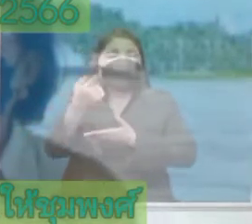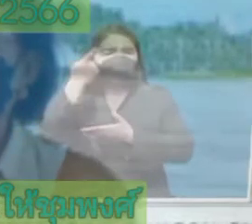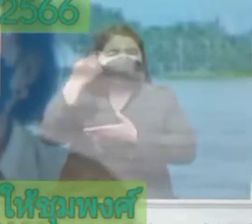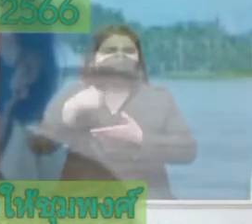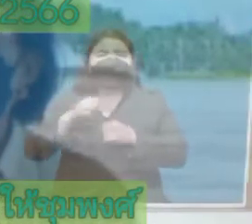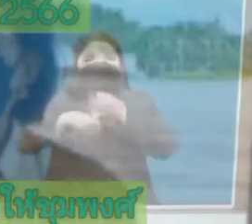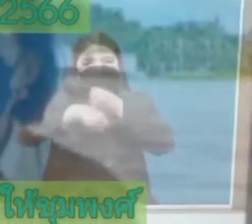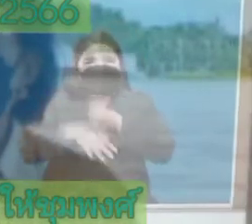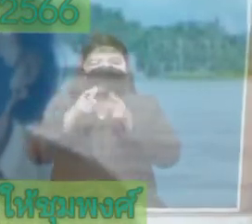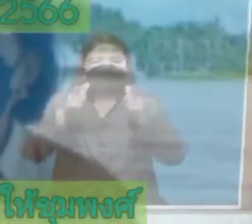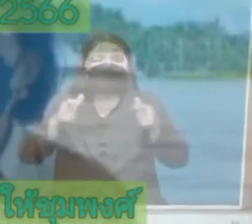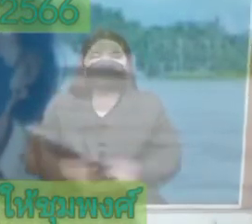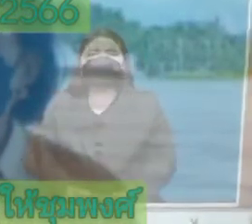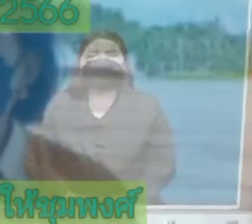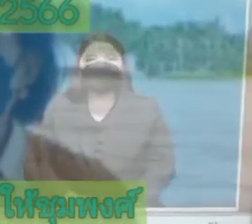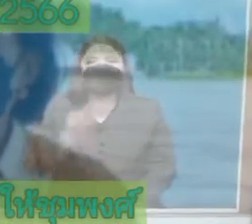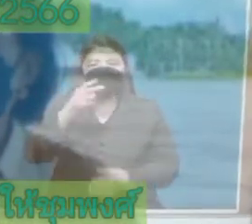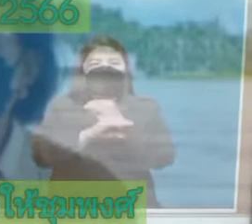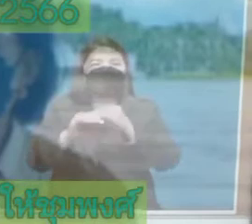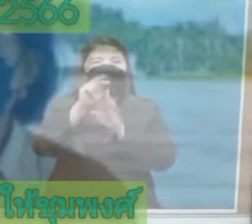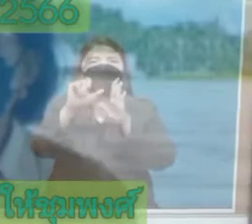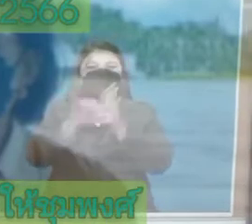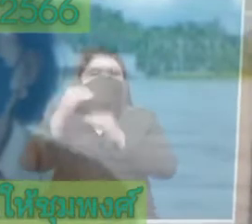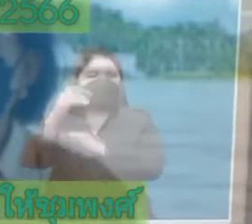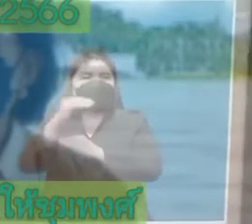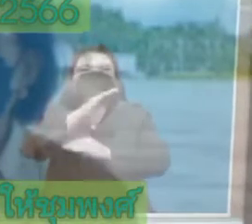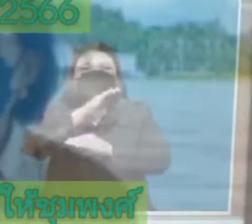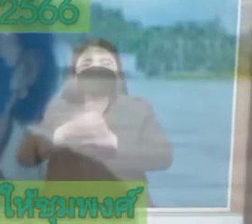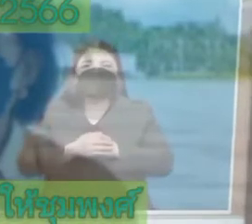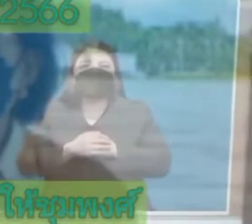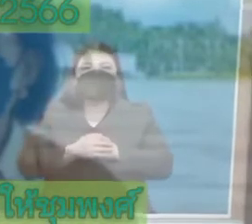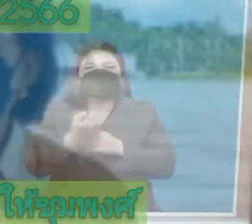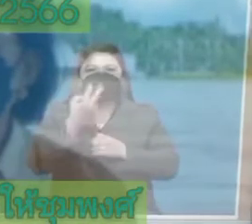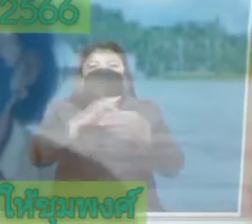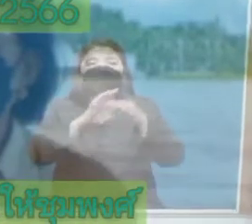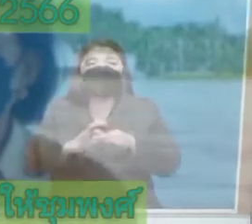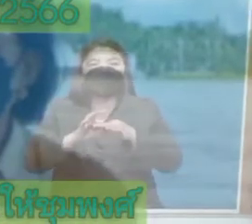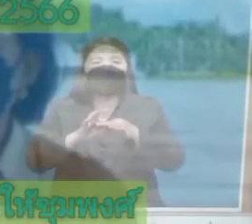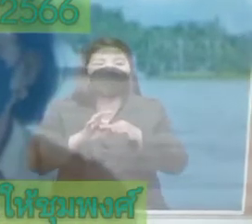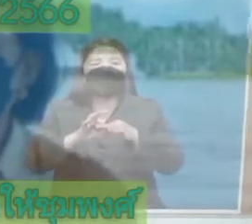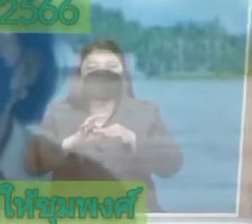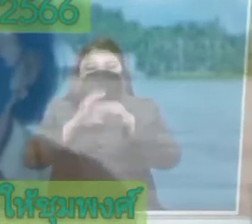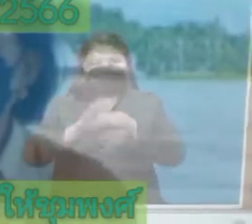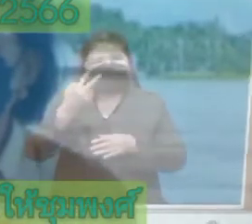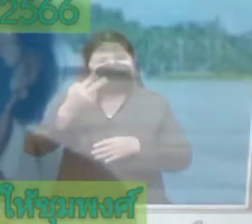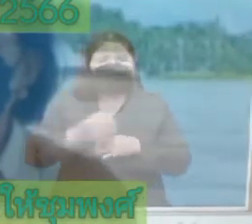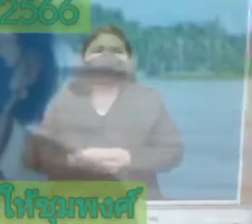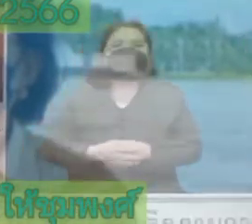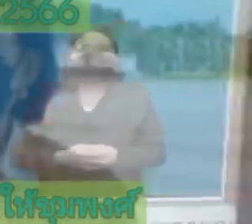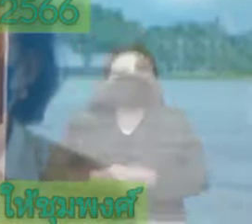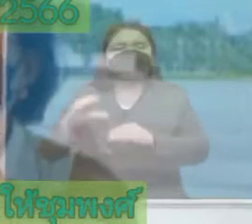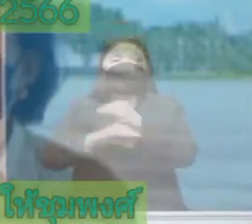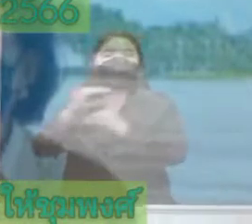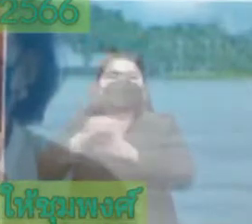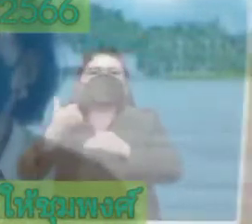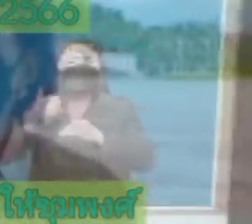ดใหญ่อันนั้นเป็นโครงการที่รัฐบาลกำหนดเป็นนโยบายมันจะได้ไปสอดประสานกับข้างล่างที่ท่านพูดที่ผ่านมาทั้งหมดเนี่ยส่วนใหญ่จะเป็นโครงการ